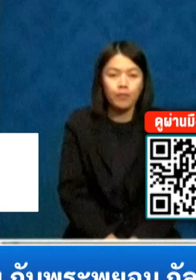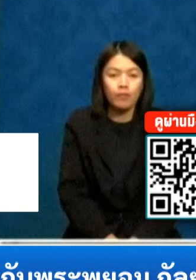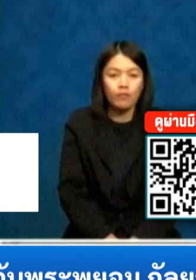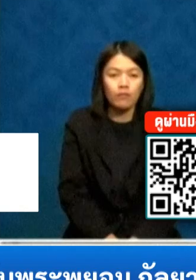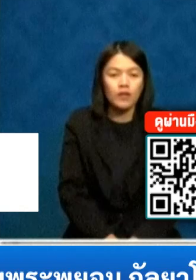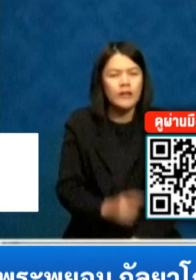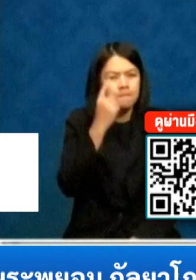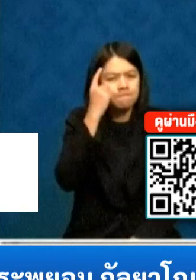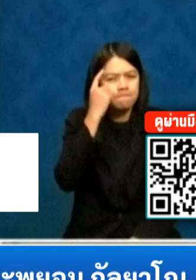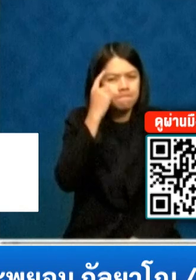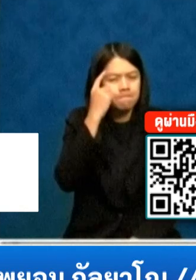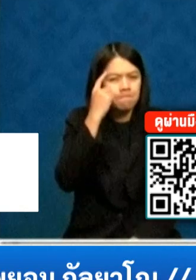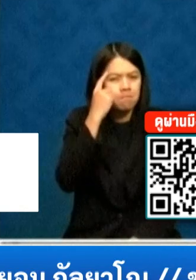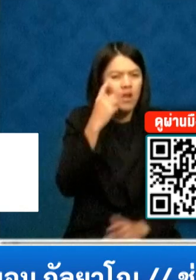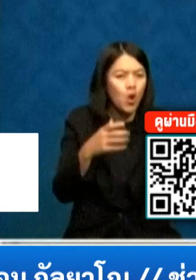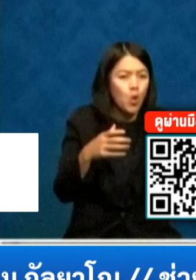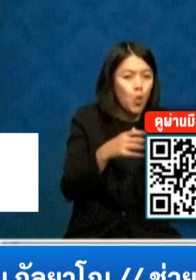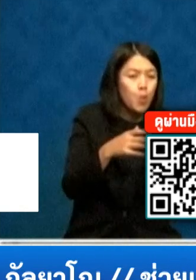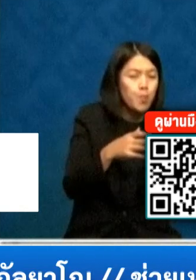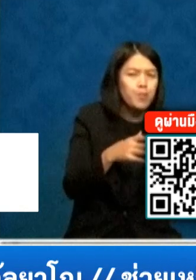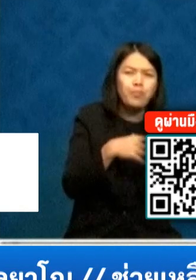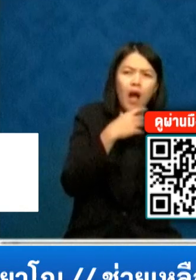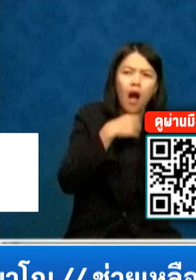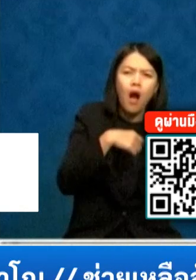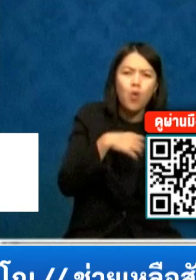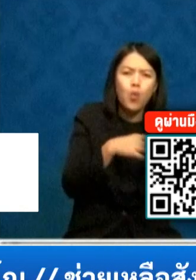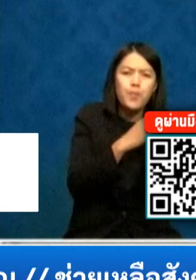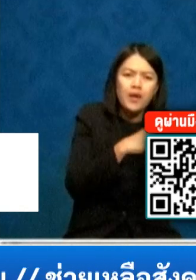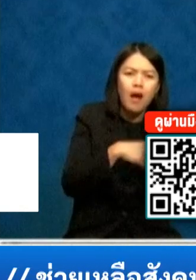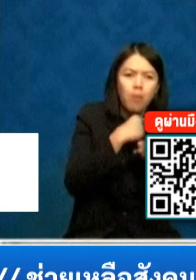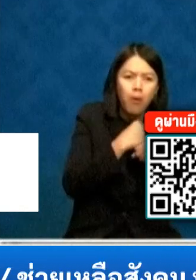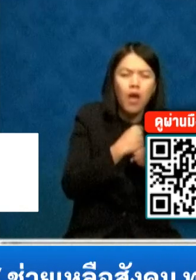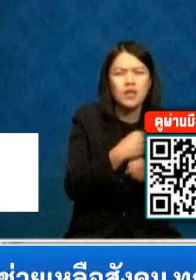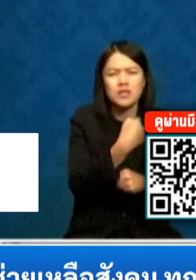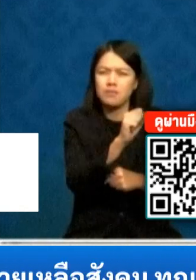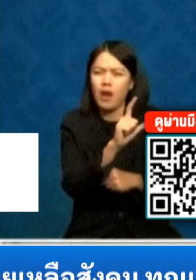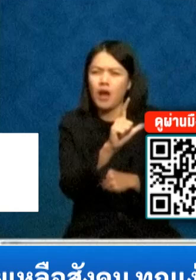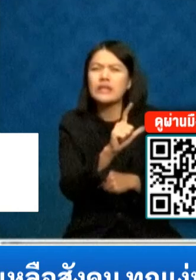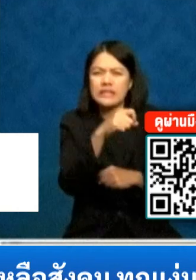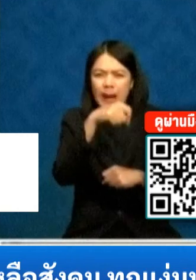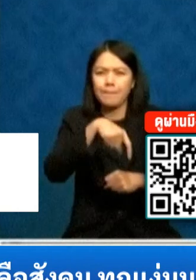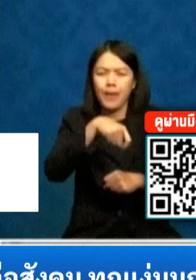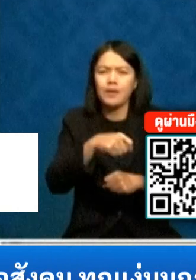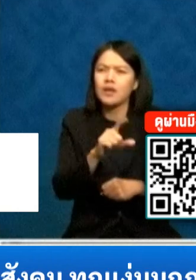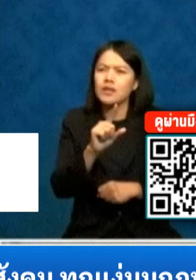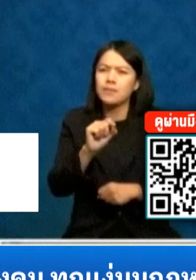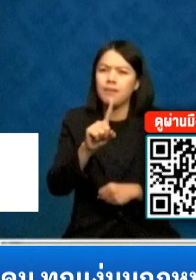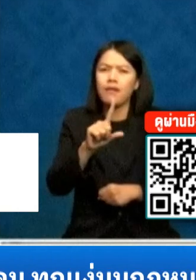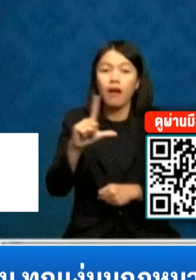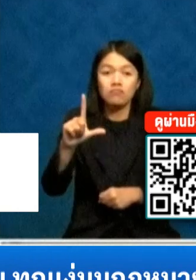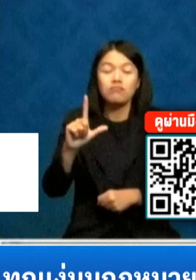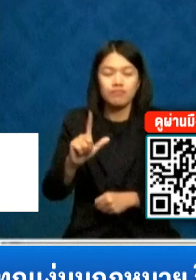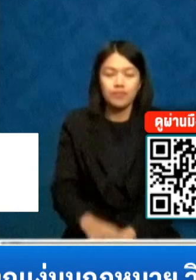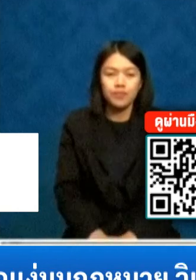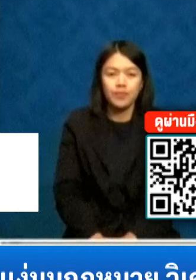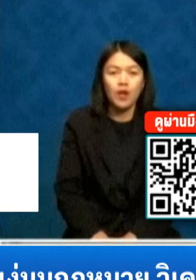คาดว่าจะซ้ำซ้อนกับกลุ่มปอบางปี67อยู่บ้างประมาณสัก10ล้านคนคงเหลือ21ล้านคนเพ